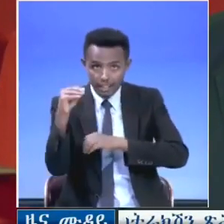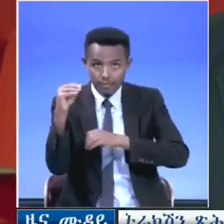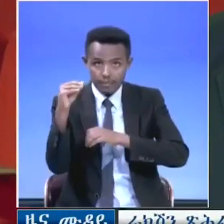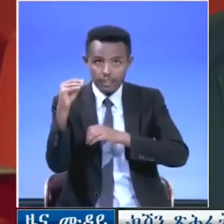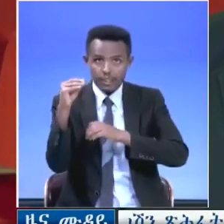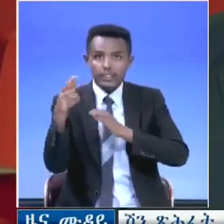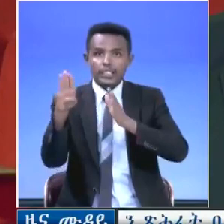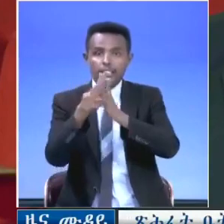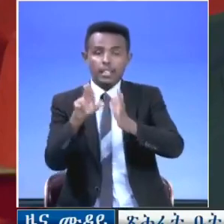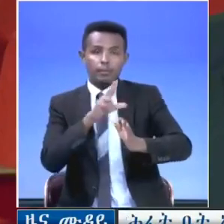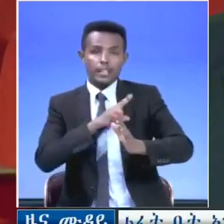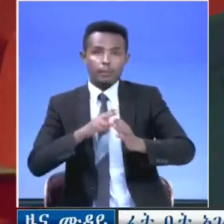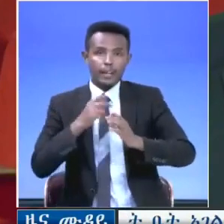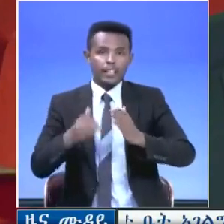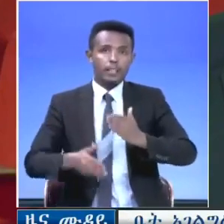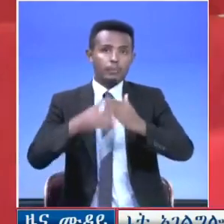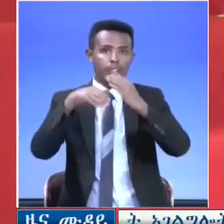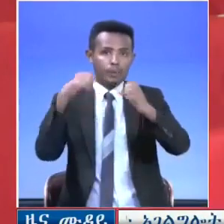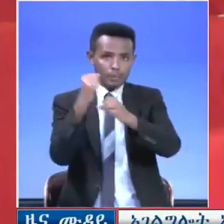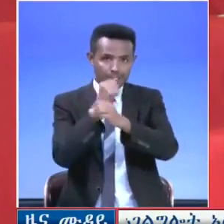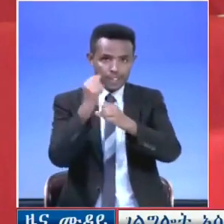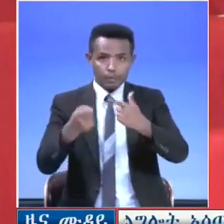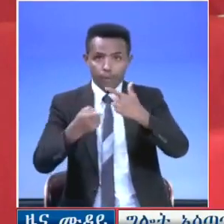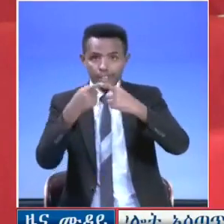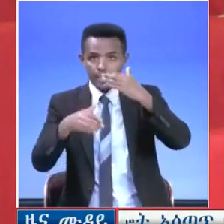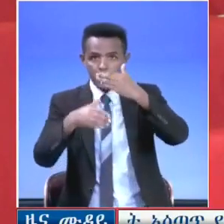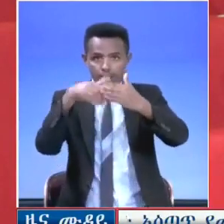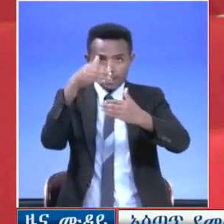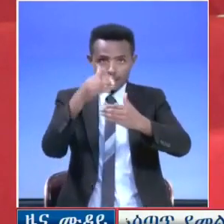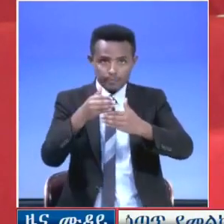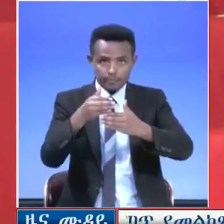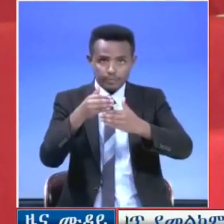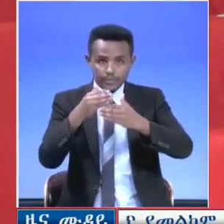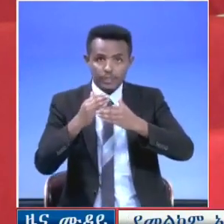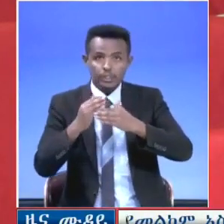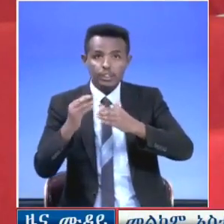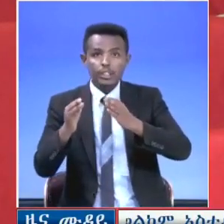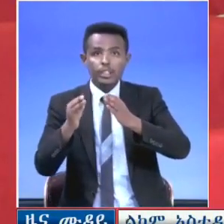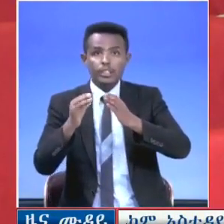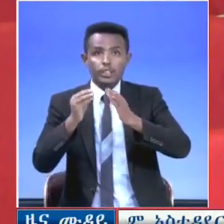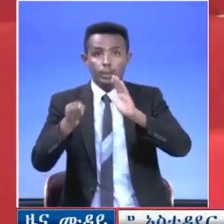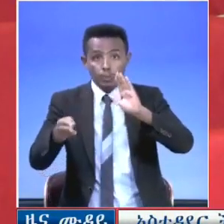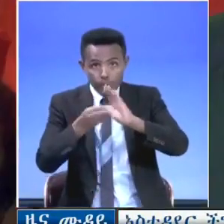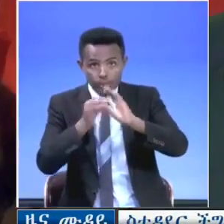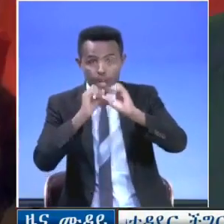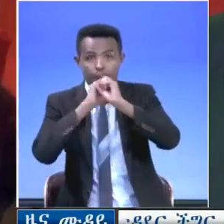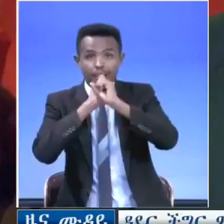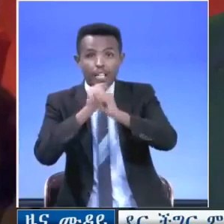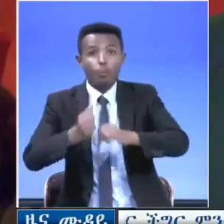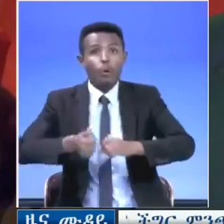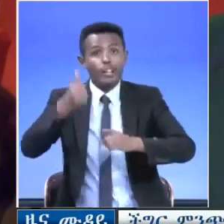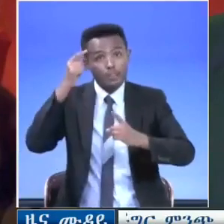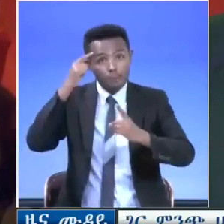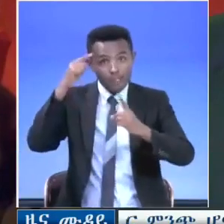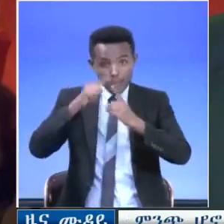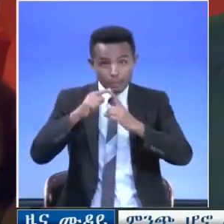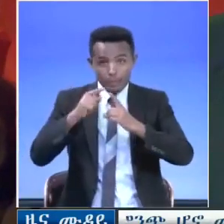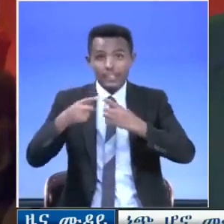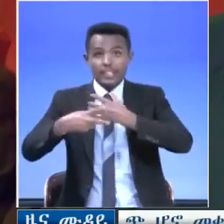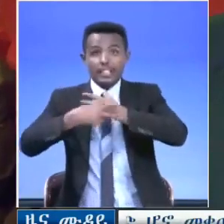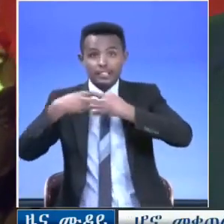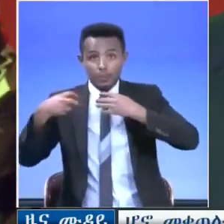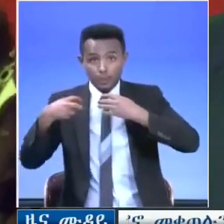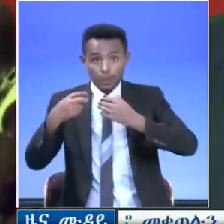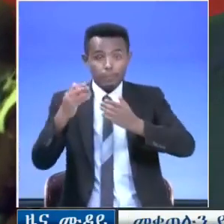ምግባር ግንባታውን መስራት፣ በሁለተኛ ደረጃ የሙስና መከላከል ዋነኛው መርሁ ከዝርፊያና ከስርቆት